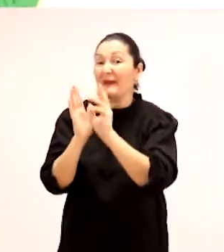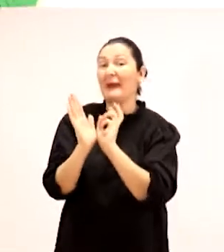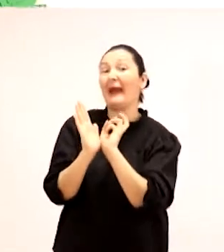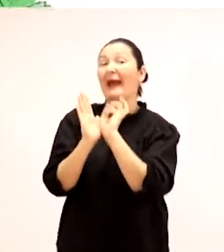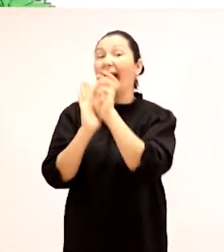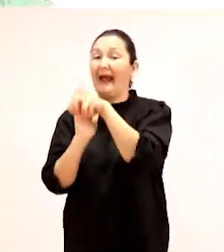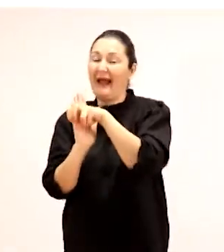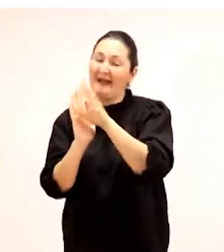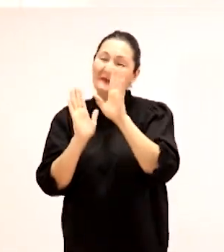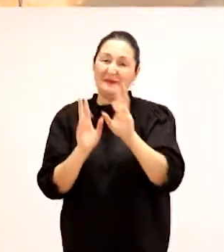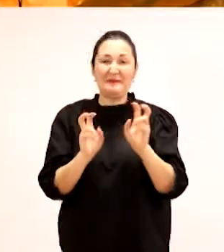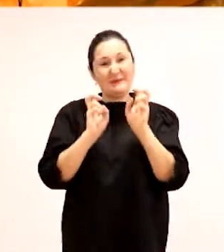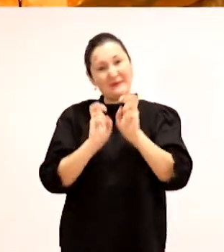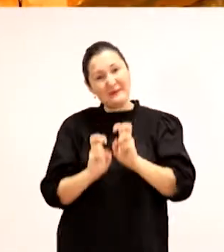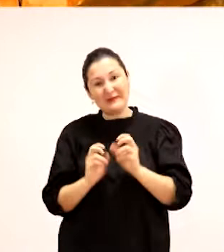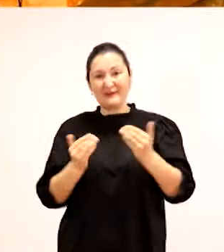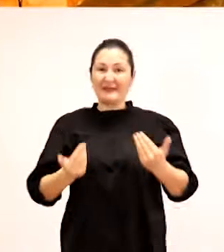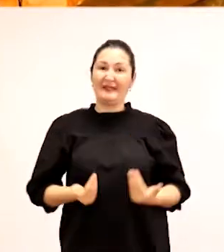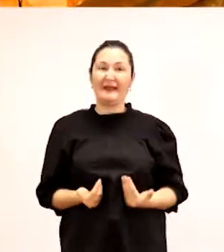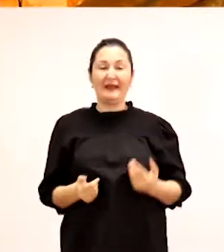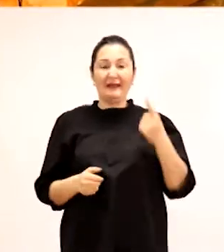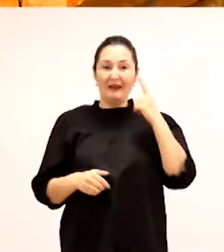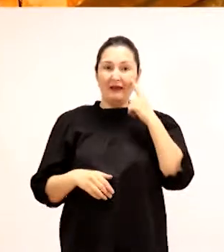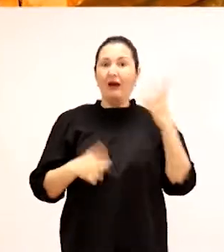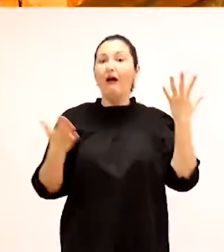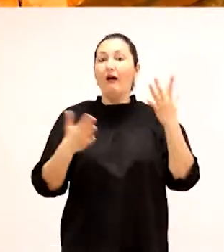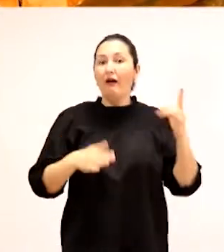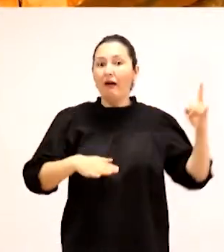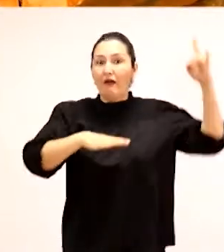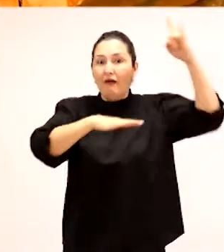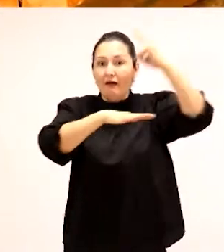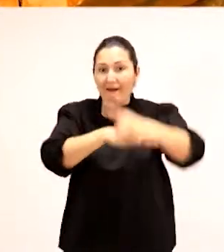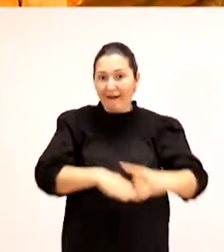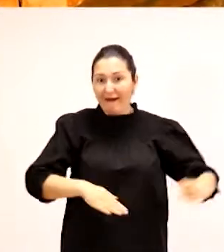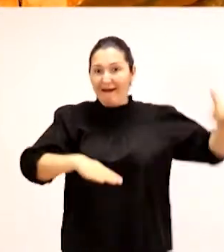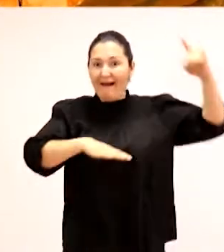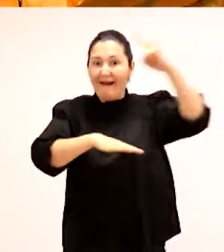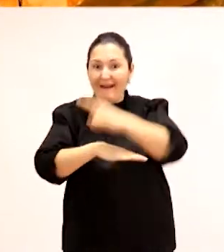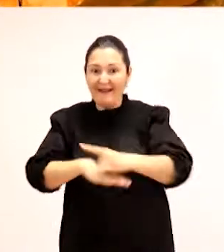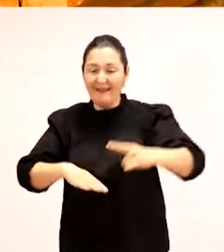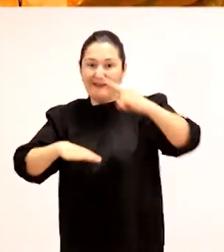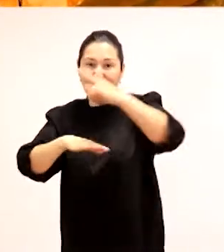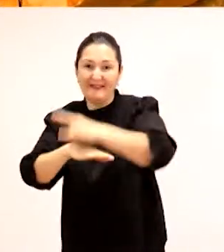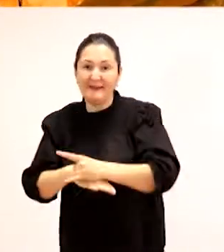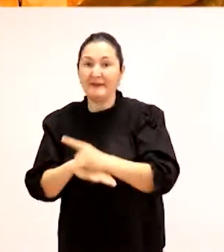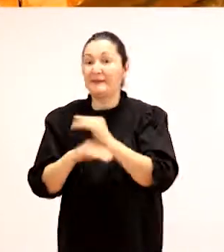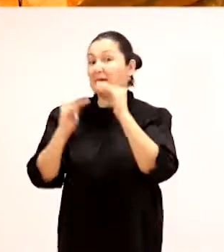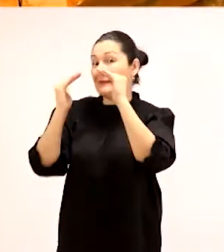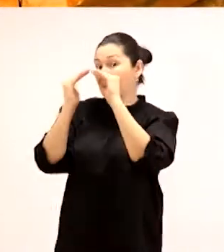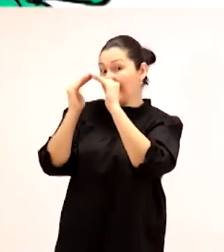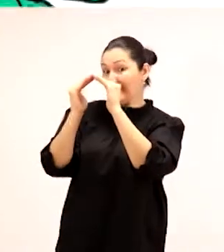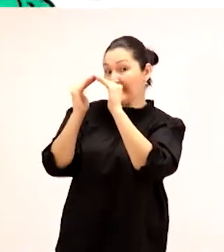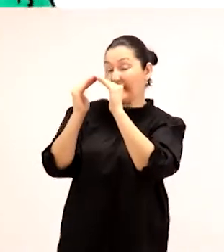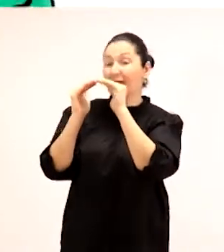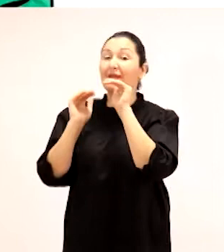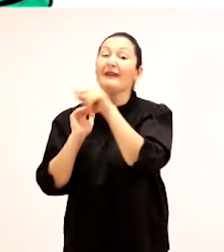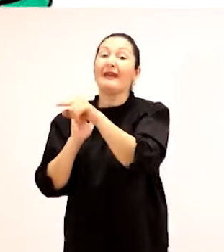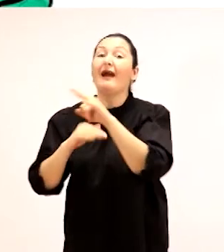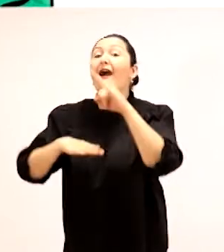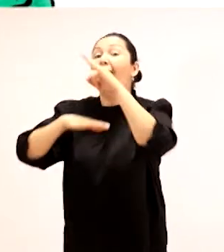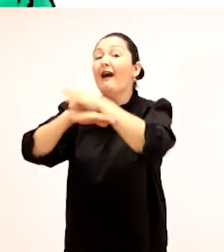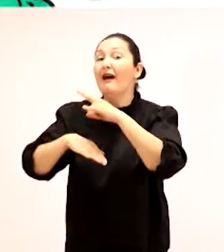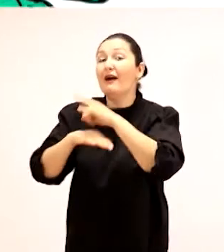стала в нем жить. Прискакала к терему лягушка-квакушка и спрашивает: